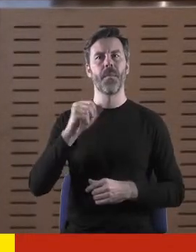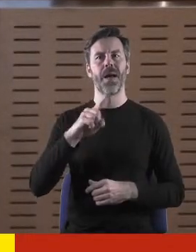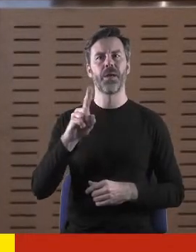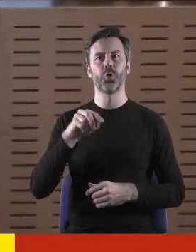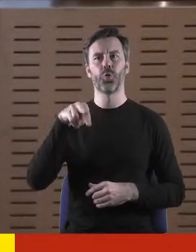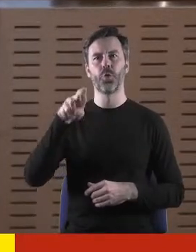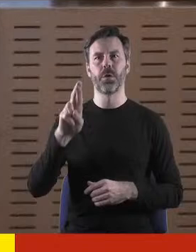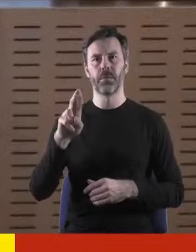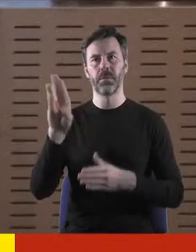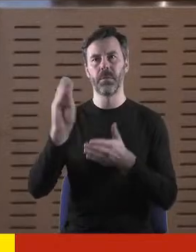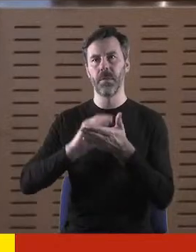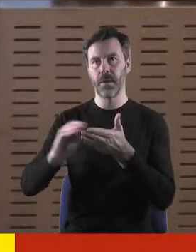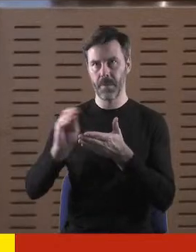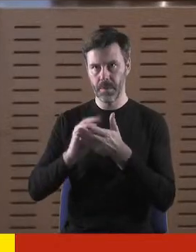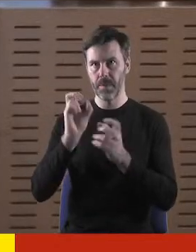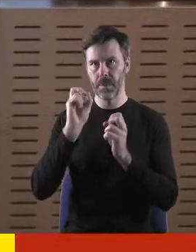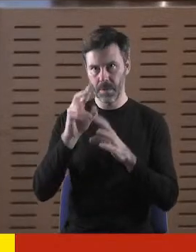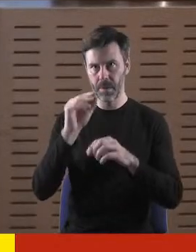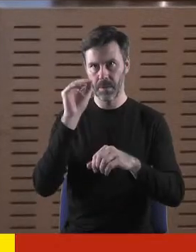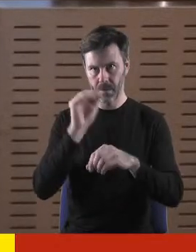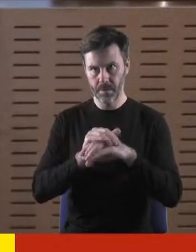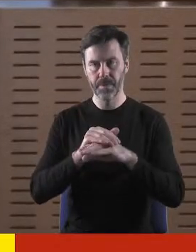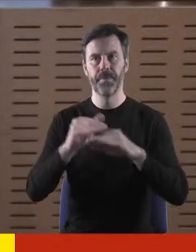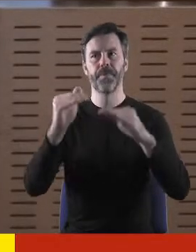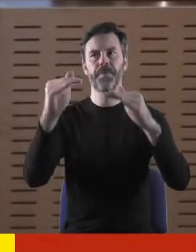przewodniczący, napisał na czacie, że jest za.